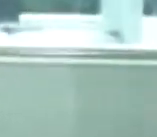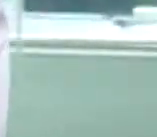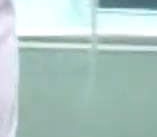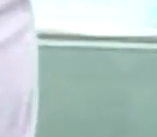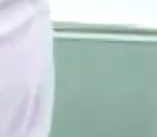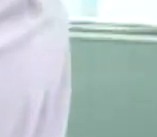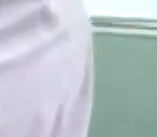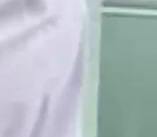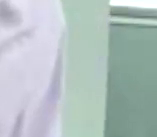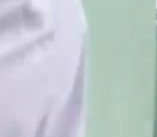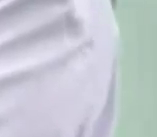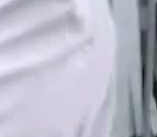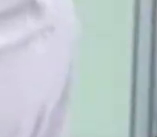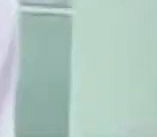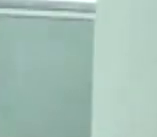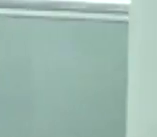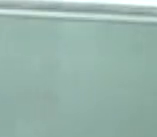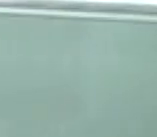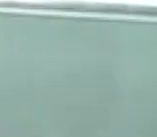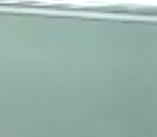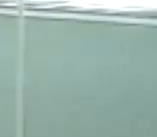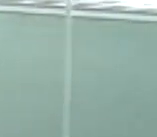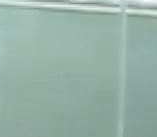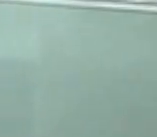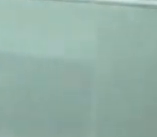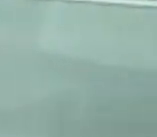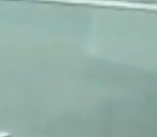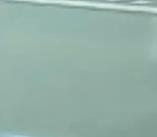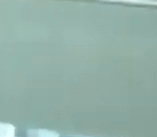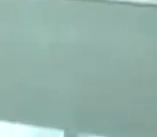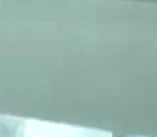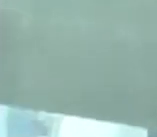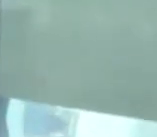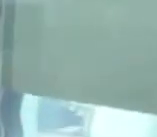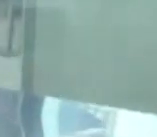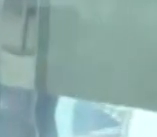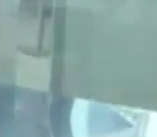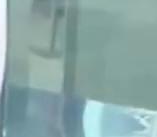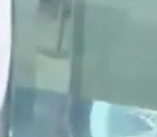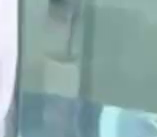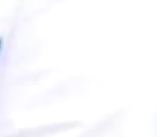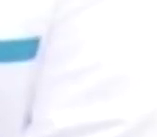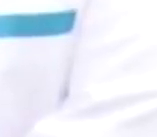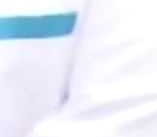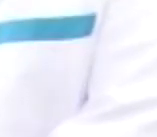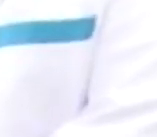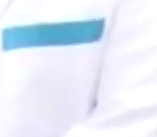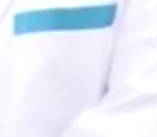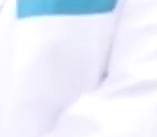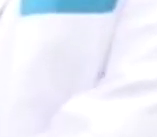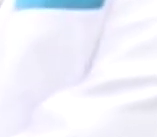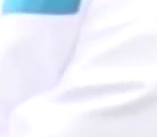Menteri Luar Negeri Retno Marsudi bersama dengan Menteri BUMN Erick Thohir terbang ke Inggris untuk melakukan pertemuan bilateral dan bisnis